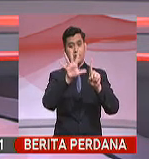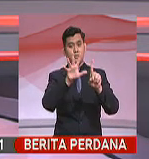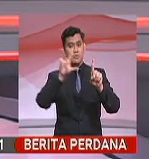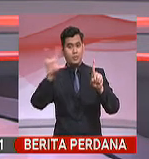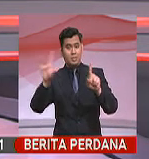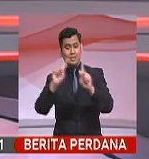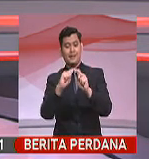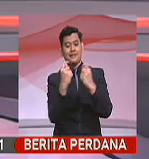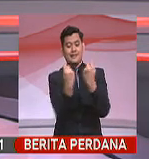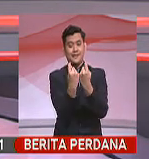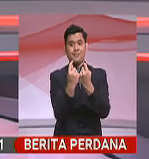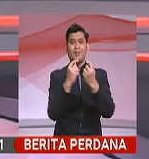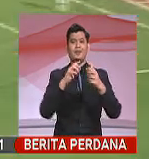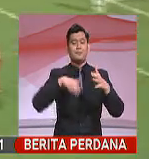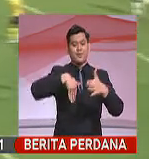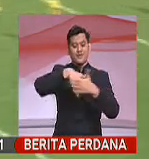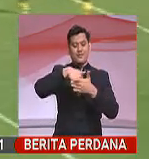Malaya.